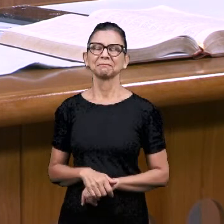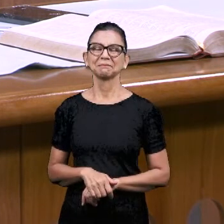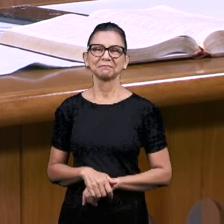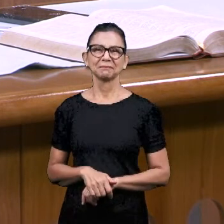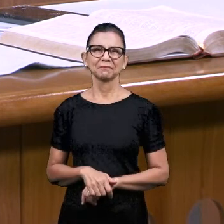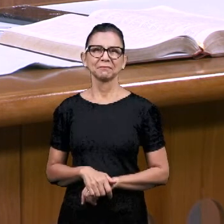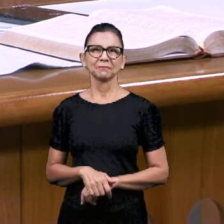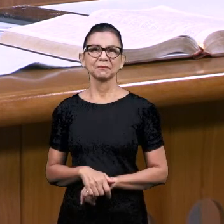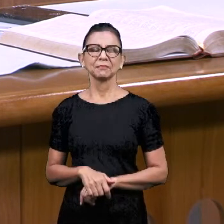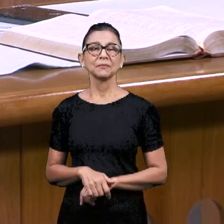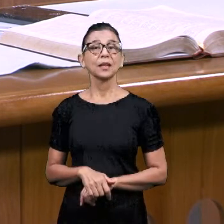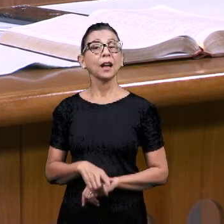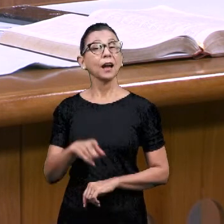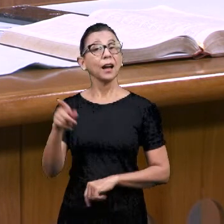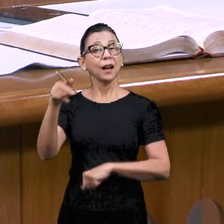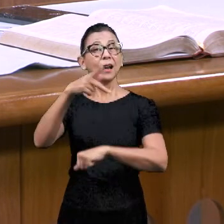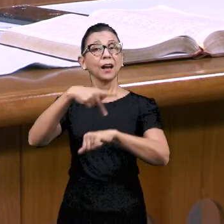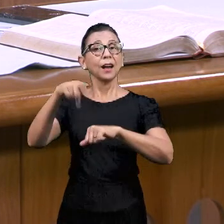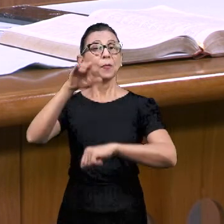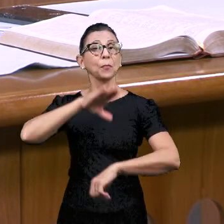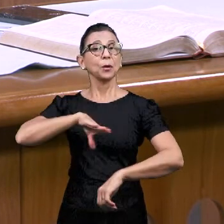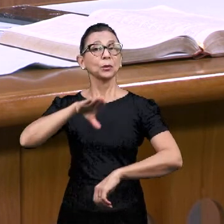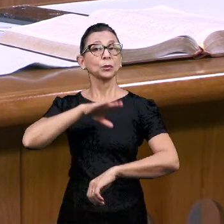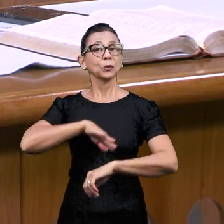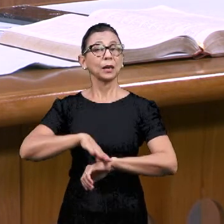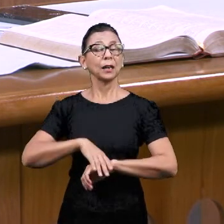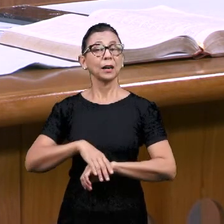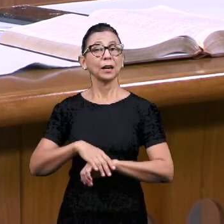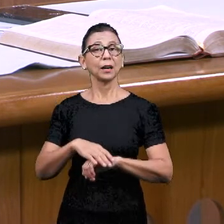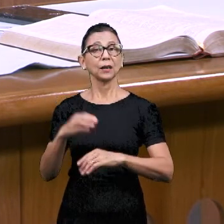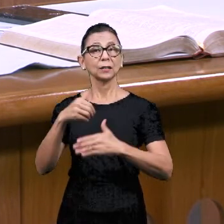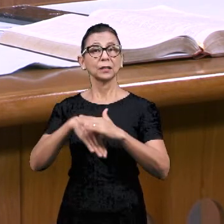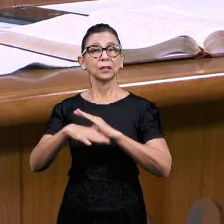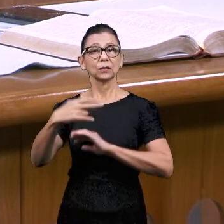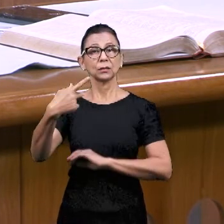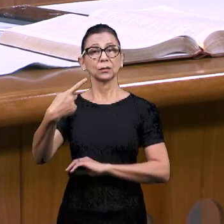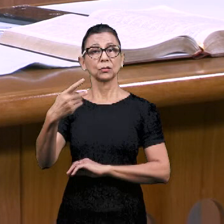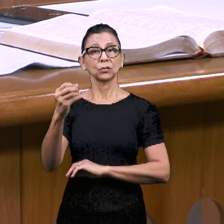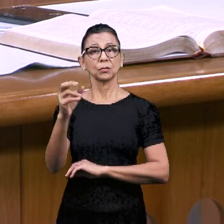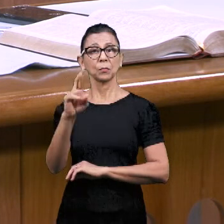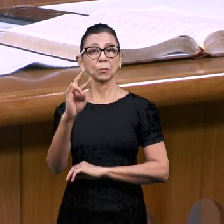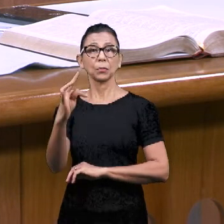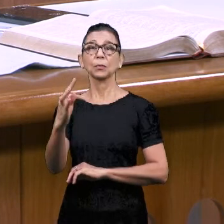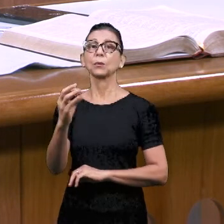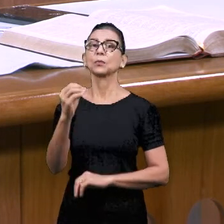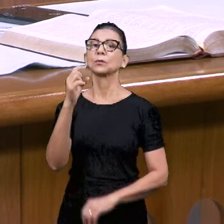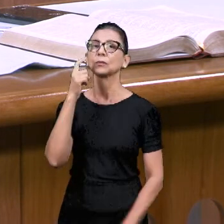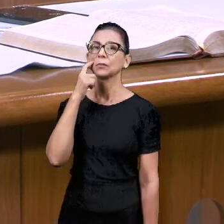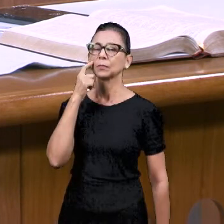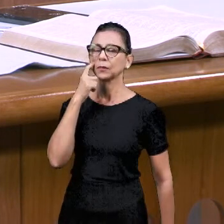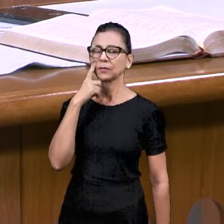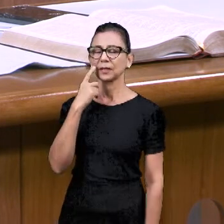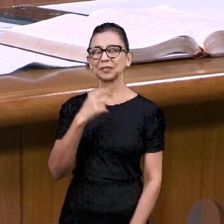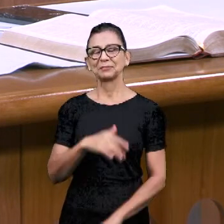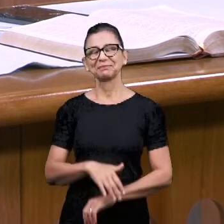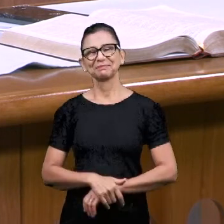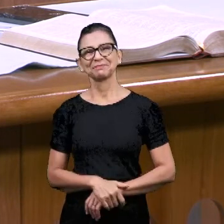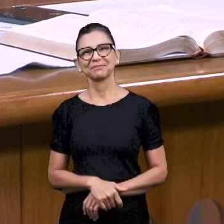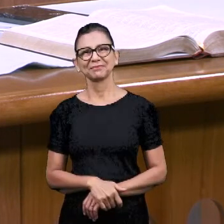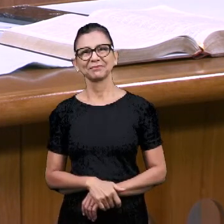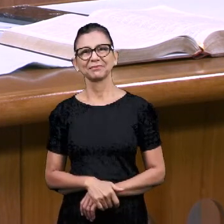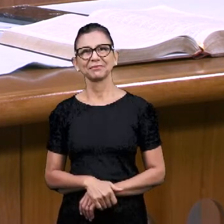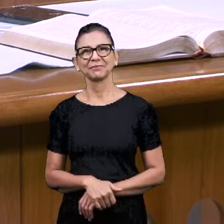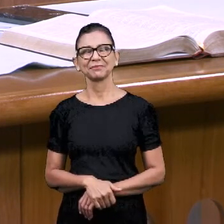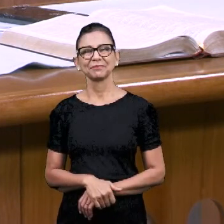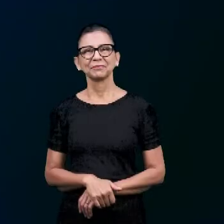sœurs de Portugal, notre église à Porto, l'église chrétienne Maranatha à Porto, au Portugal, la